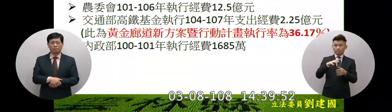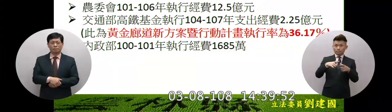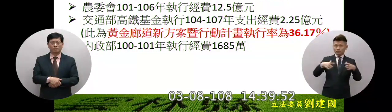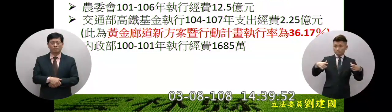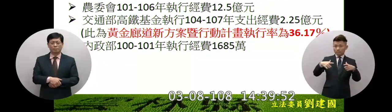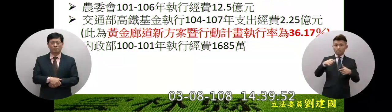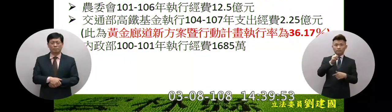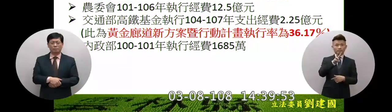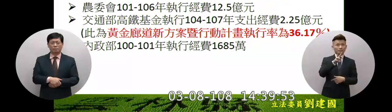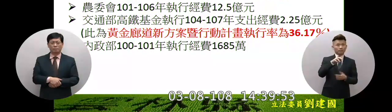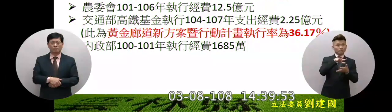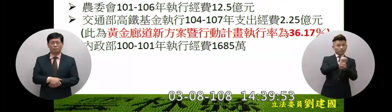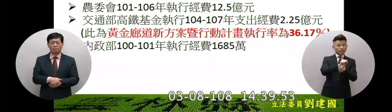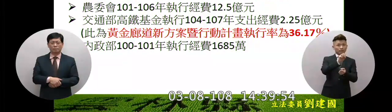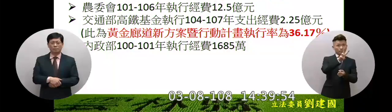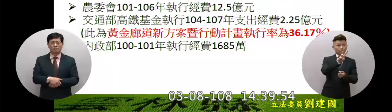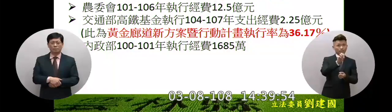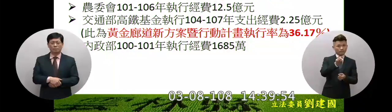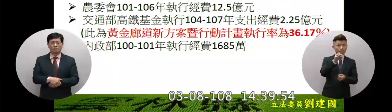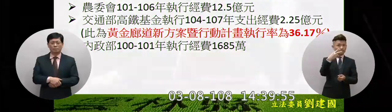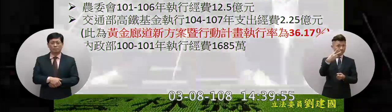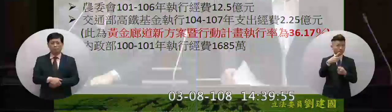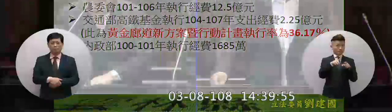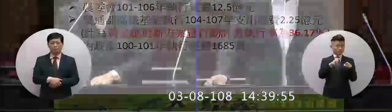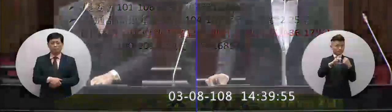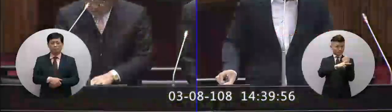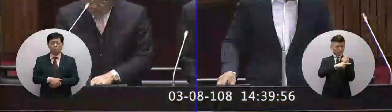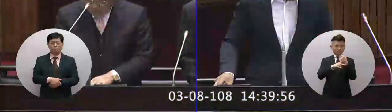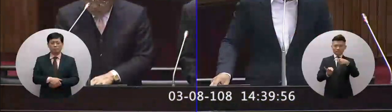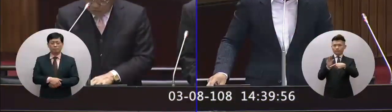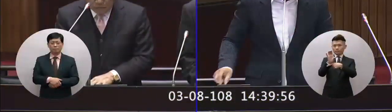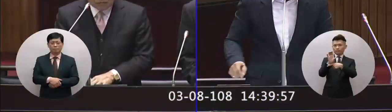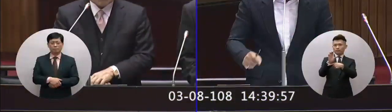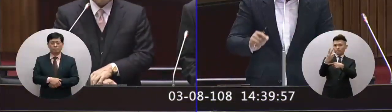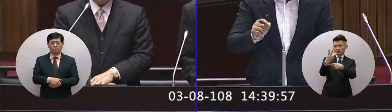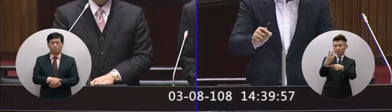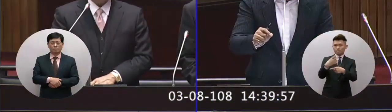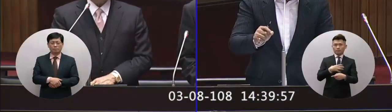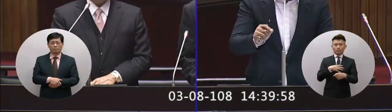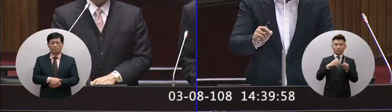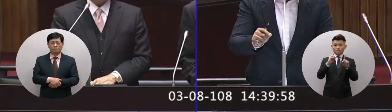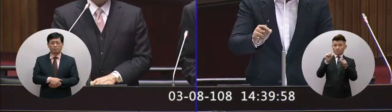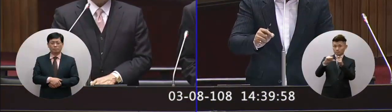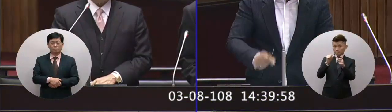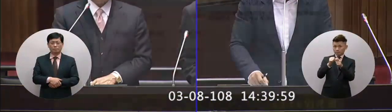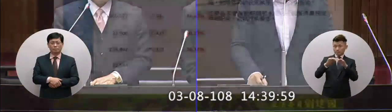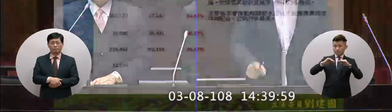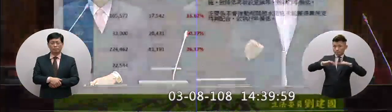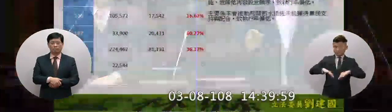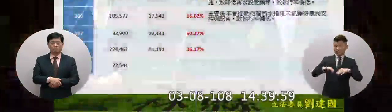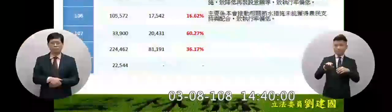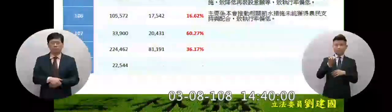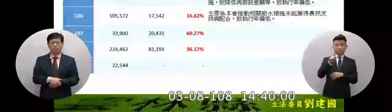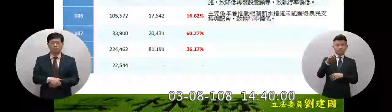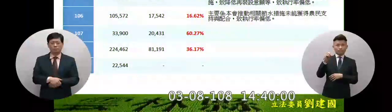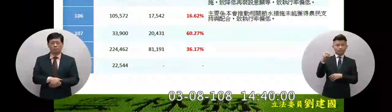五平安公里黃金郎三百六十六點二占全國的九十三一百公元年全國下限的積一百公六